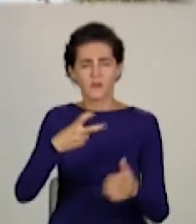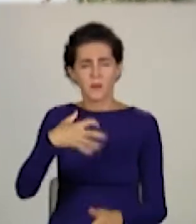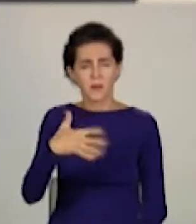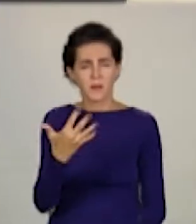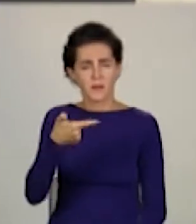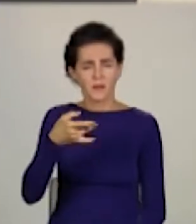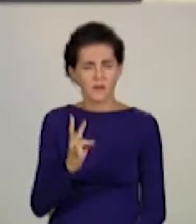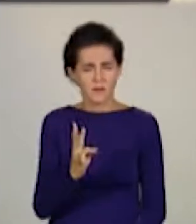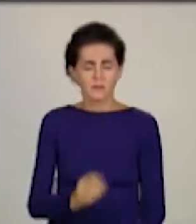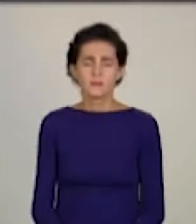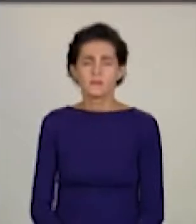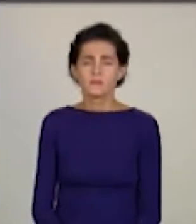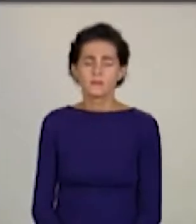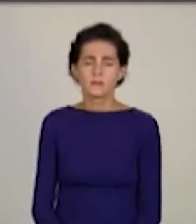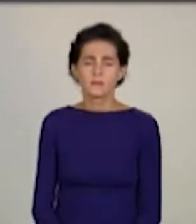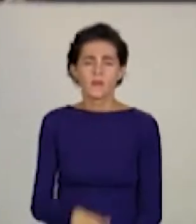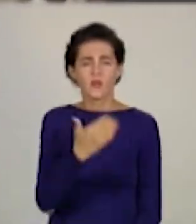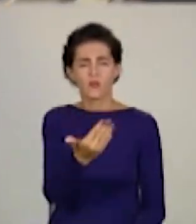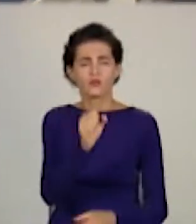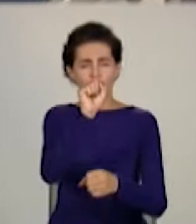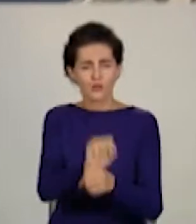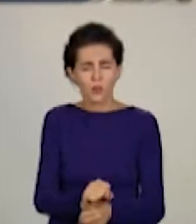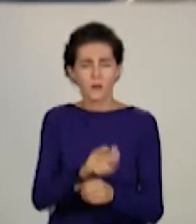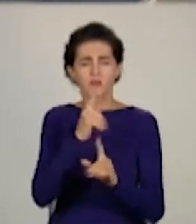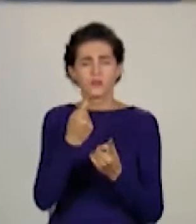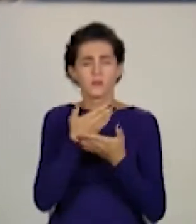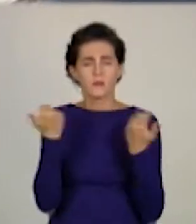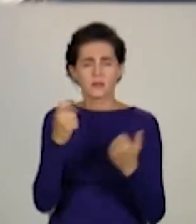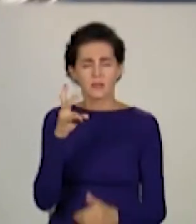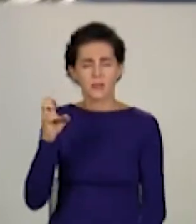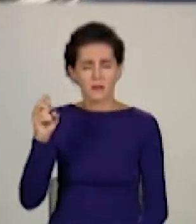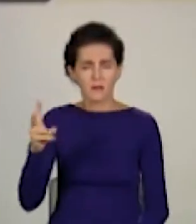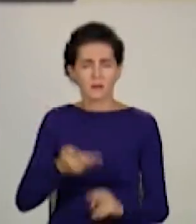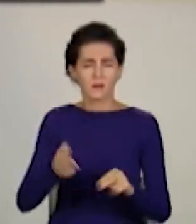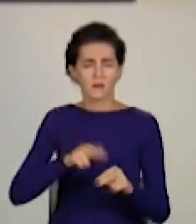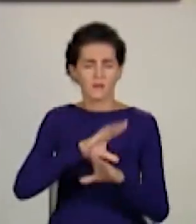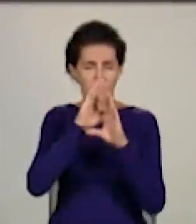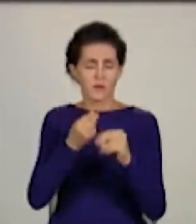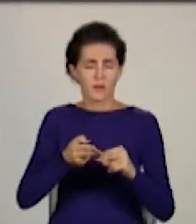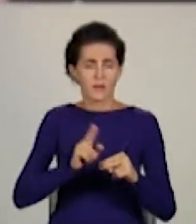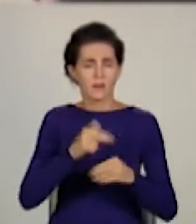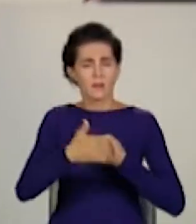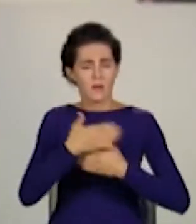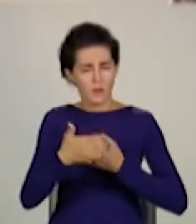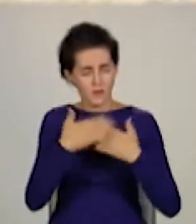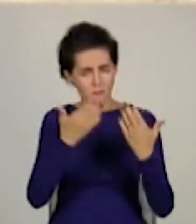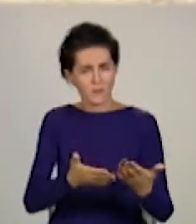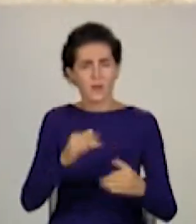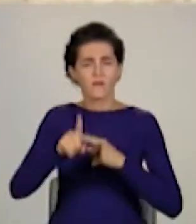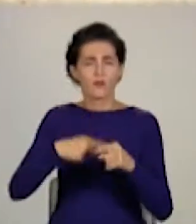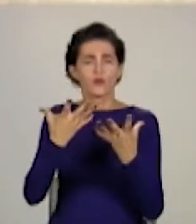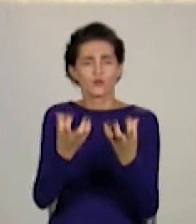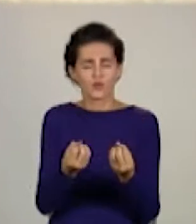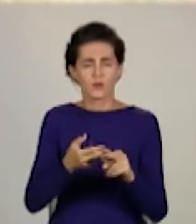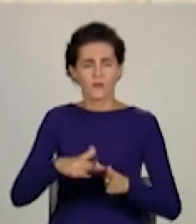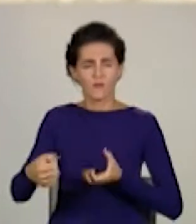гривень. Причина вашої зупинки – не виконали вимогу дорожнього знаку 2.2, проїзд без зупинки заборонено. Так зупинили і наступного водія. Ви